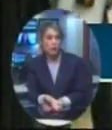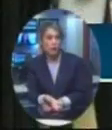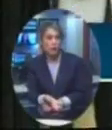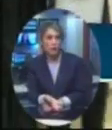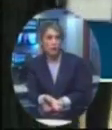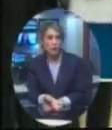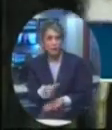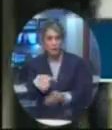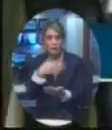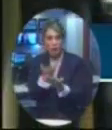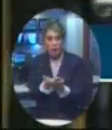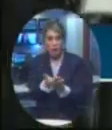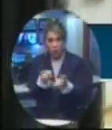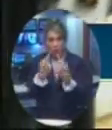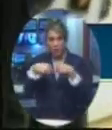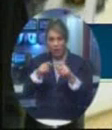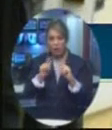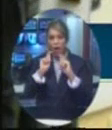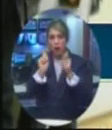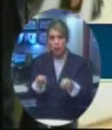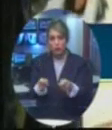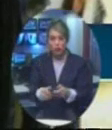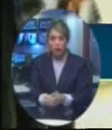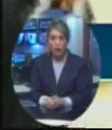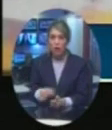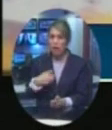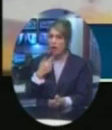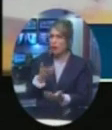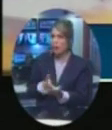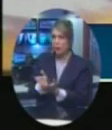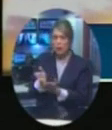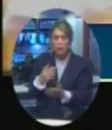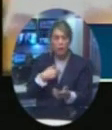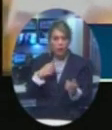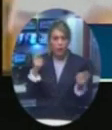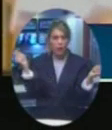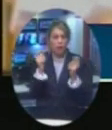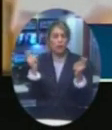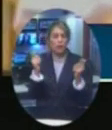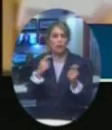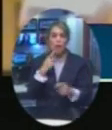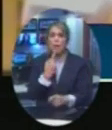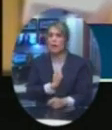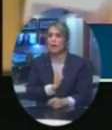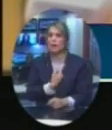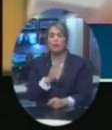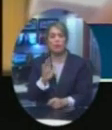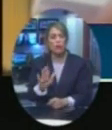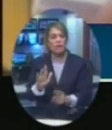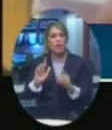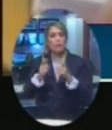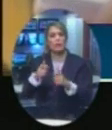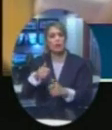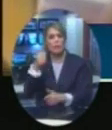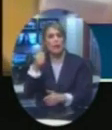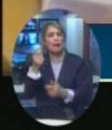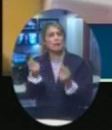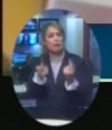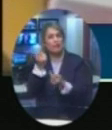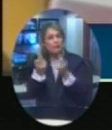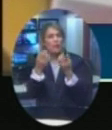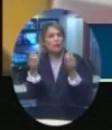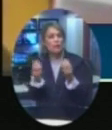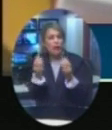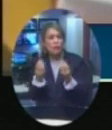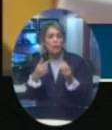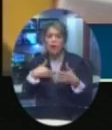ההצעות שהוועדה הזאת הביאה למליאה, ואני אומר בכנות, חשכו עיניי. אמרתי, מילא המעצר המנהלי פה, בסדר, אנחנו יודעים שיש מעצרים, אני לא שמח